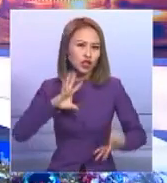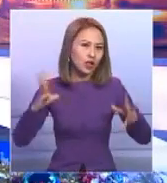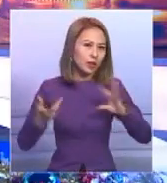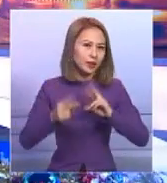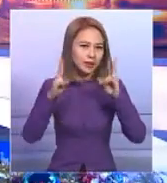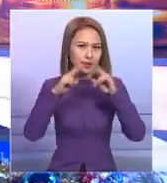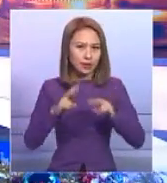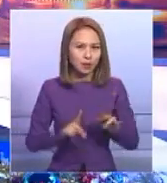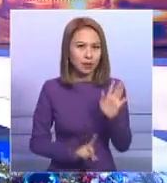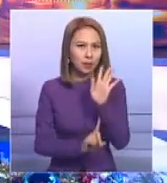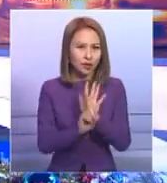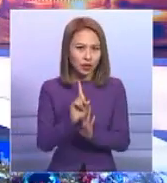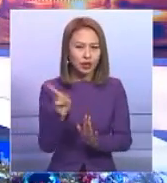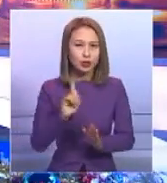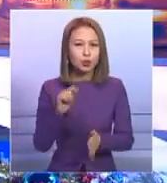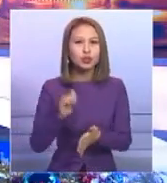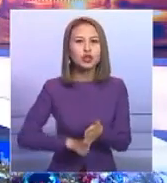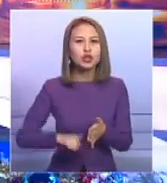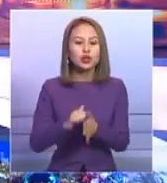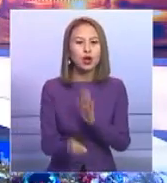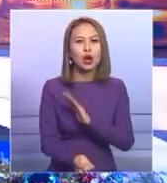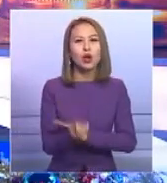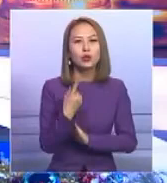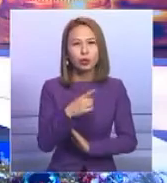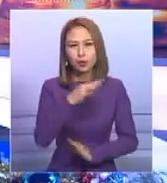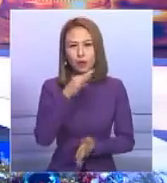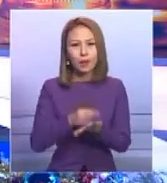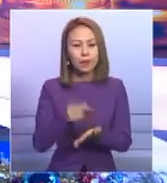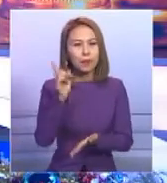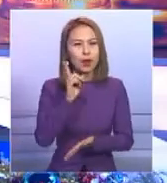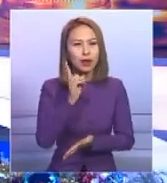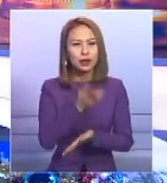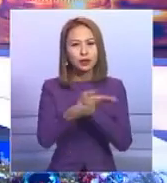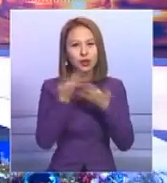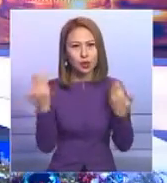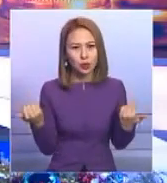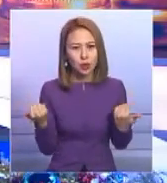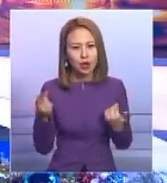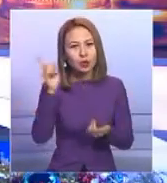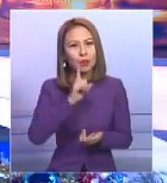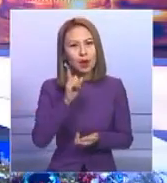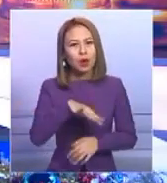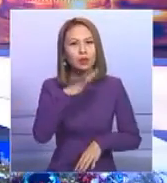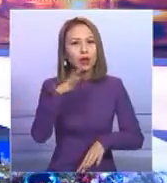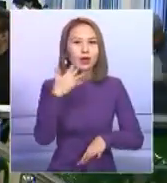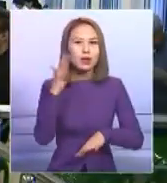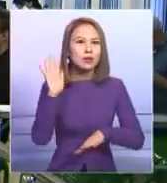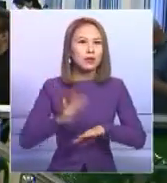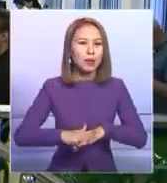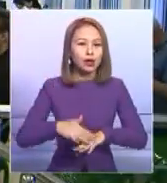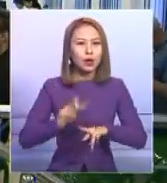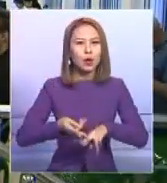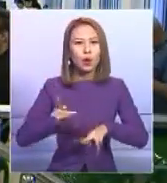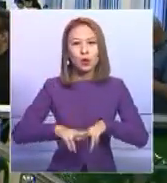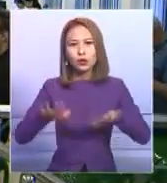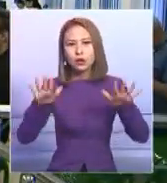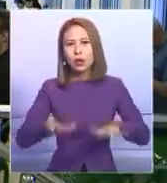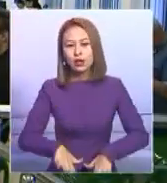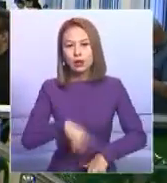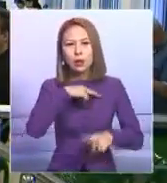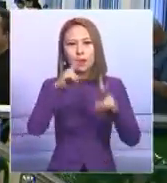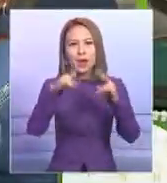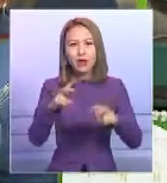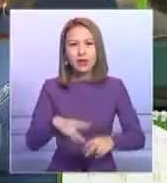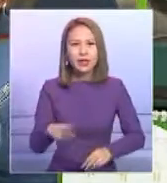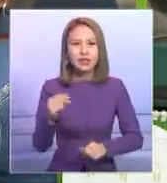мәлімдеді. Жалпы тексерістің басталуына не себеп болды деген сұрақта жауапсыз қалды. Дегенмен Ұлттық банк төрағасы қордың